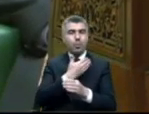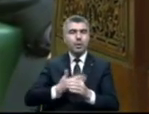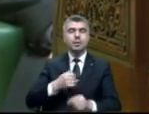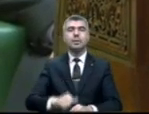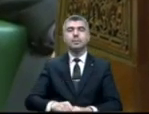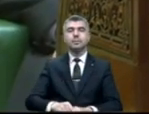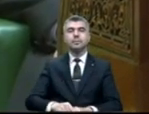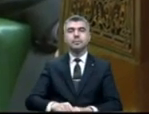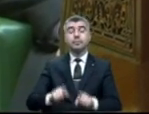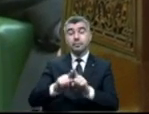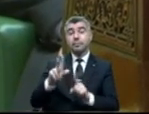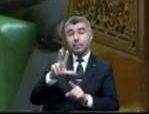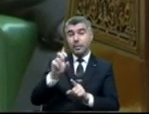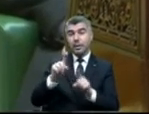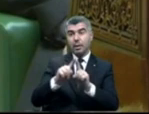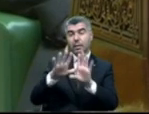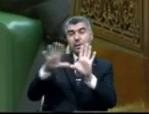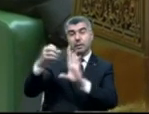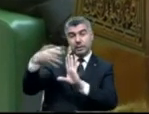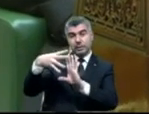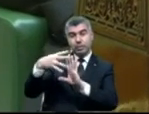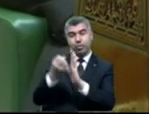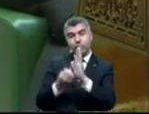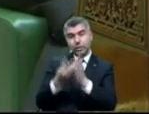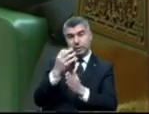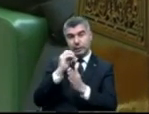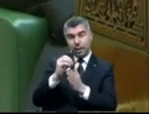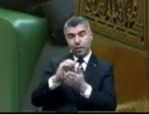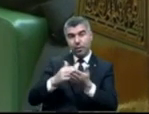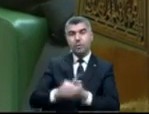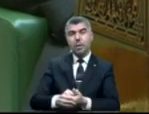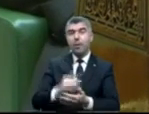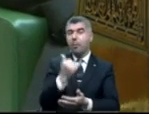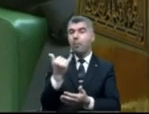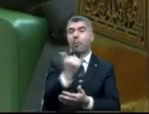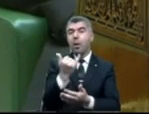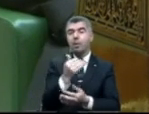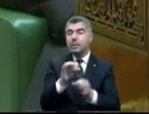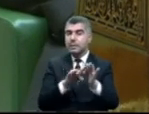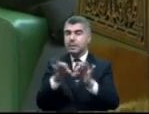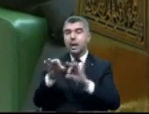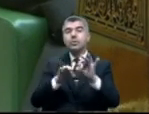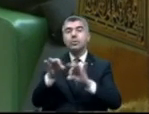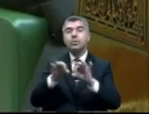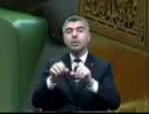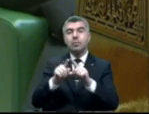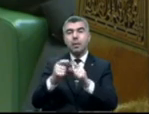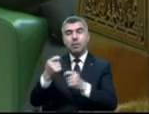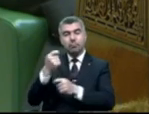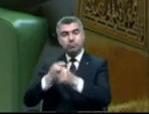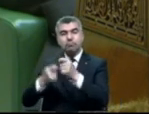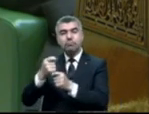المحترمون، كما تعلمون تعد الطاقة المتجددة طاقات متجددة من أهم القطاعات الاستراتيجية للحفاظ على الاقتصاد